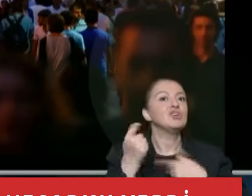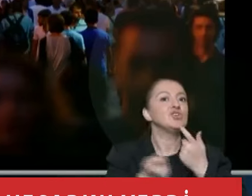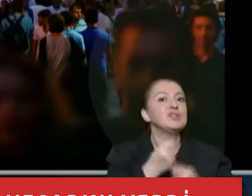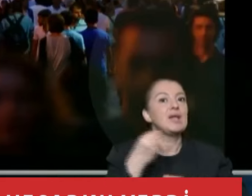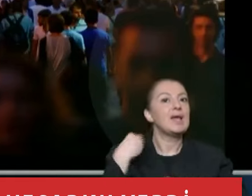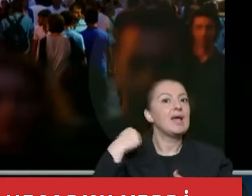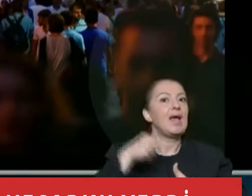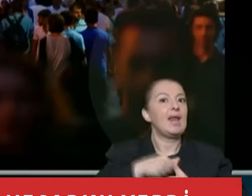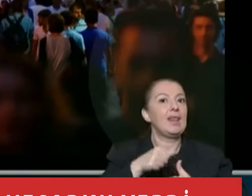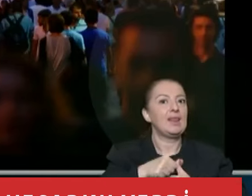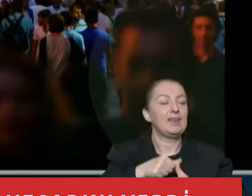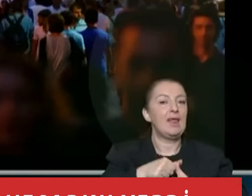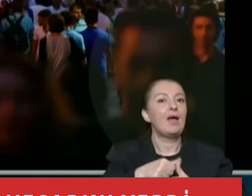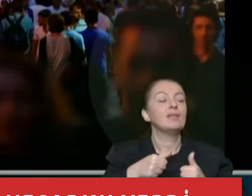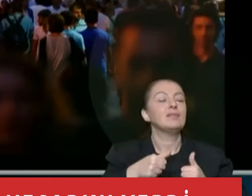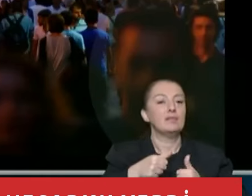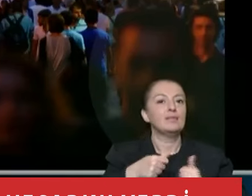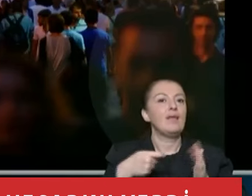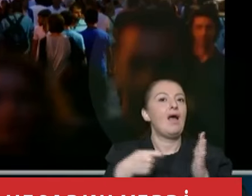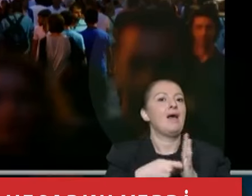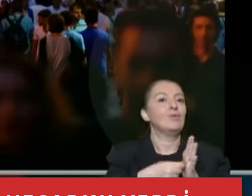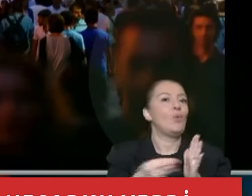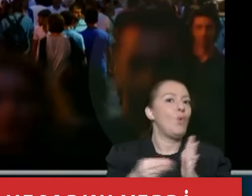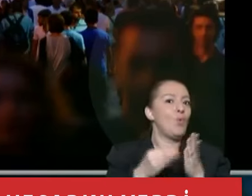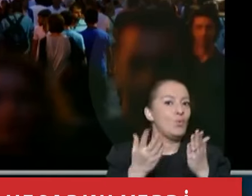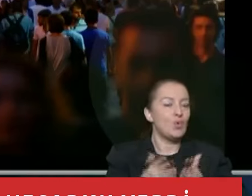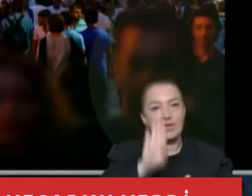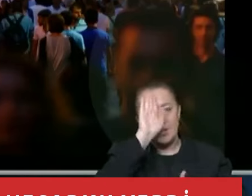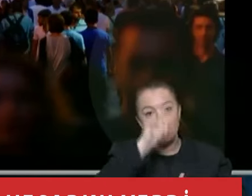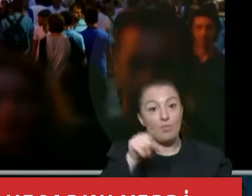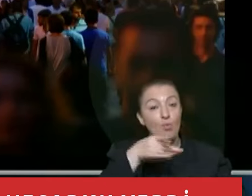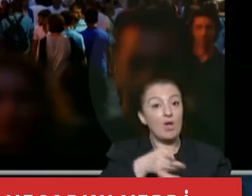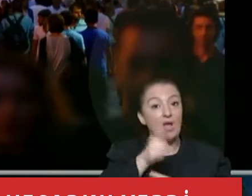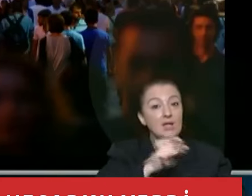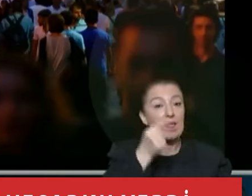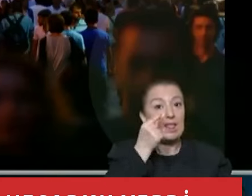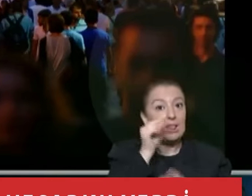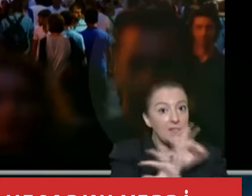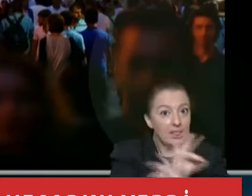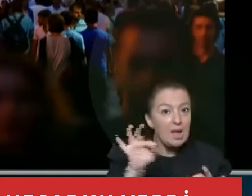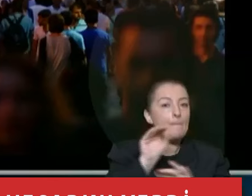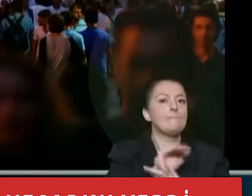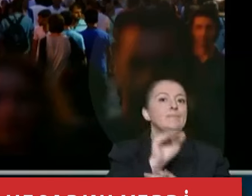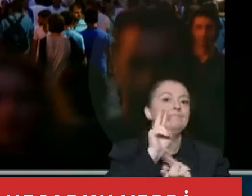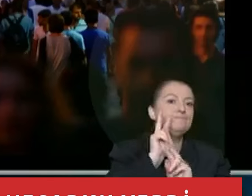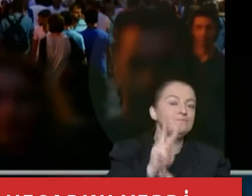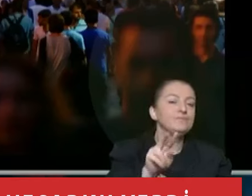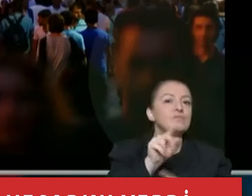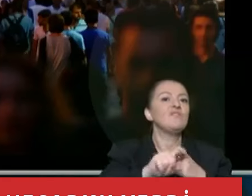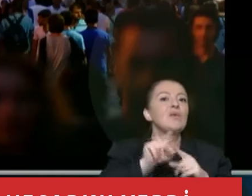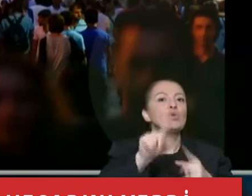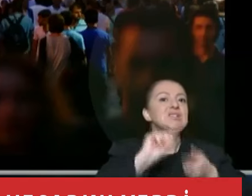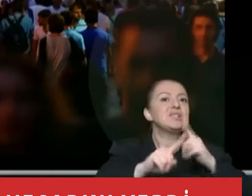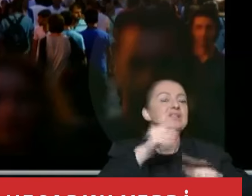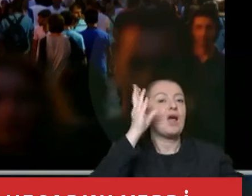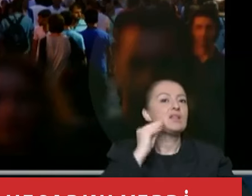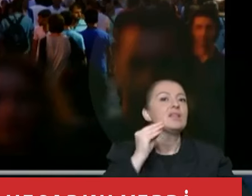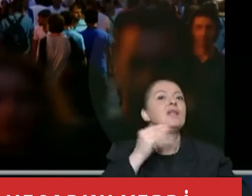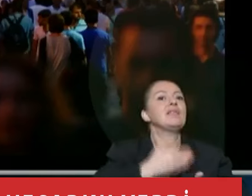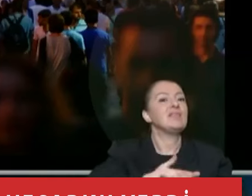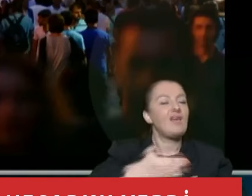yeniden tanımlanıyor istanbullular Bu gerçeği bizzat yaşayarak gördüler ve bu siyaset anlayışının